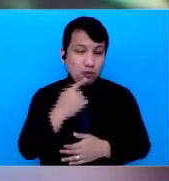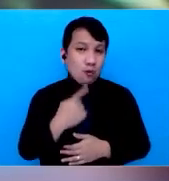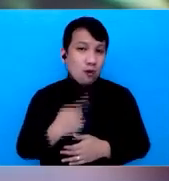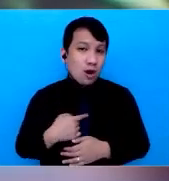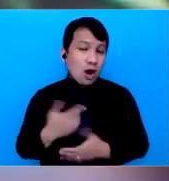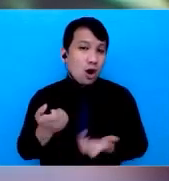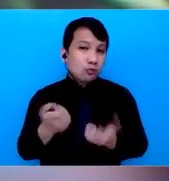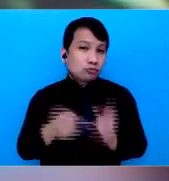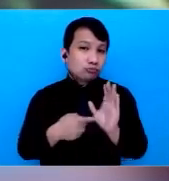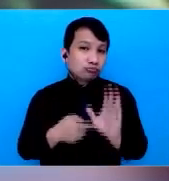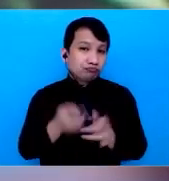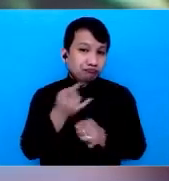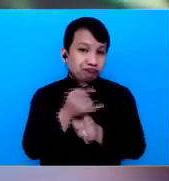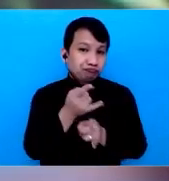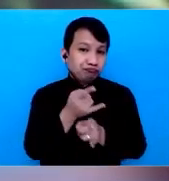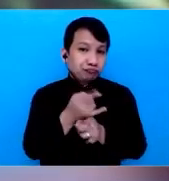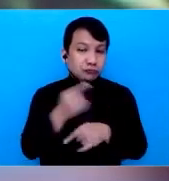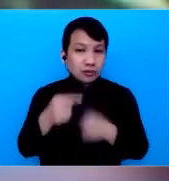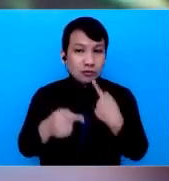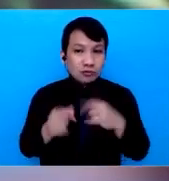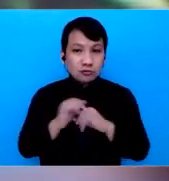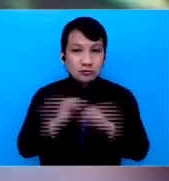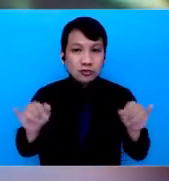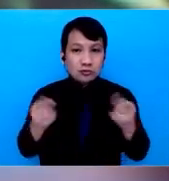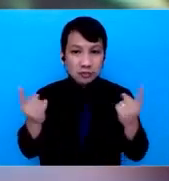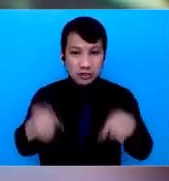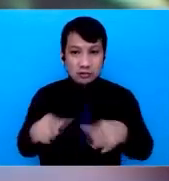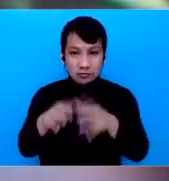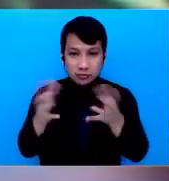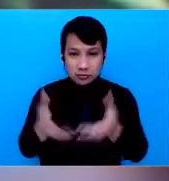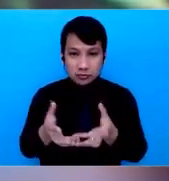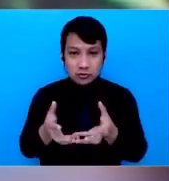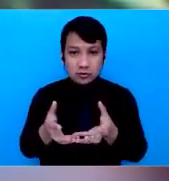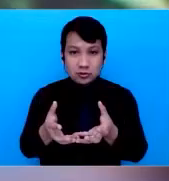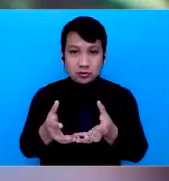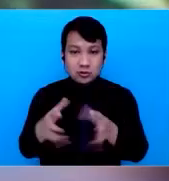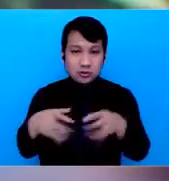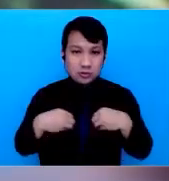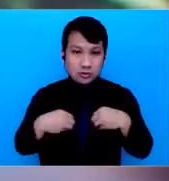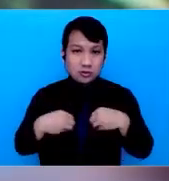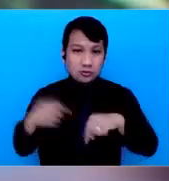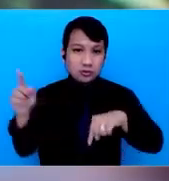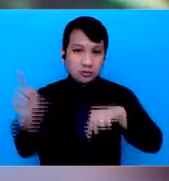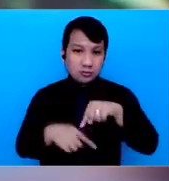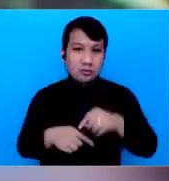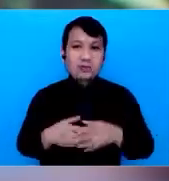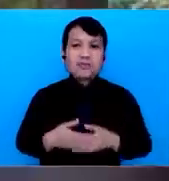here is the way this world is going to receive its judgment.